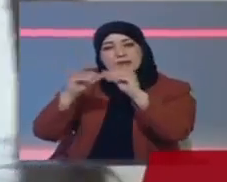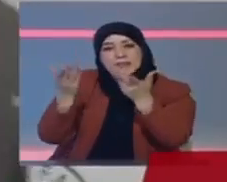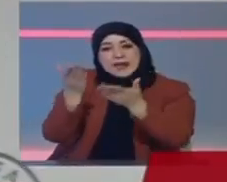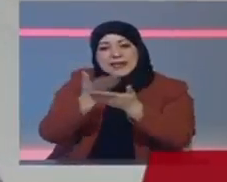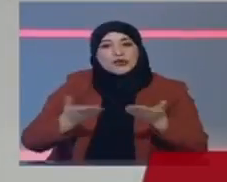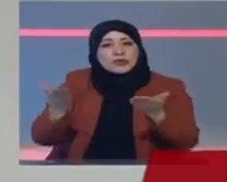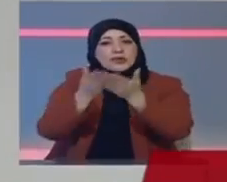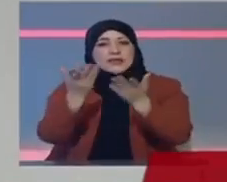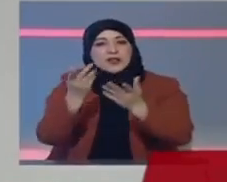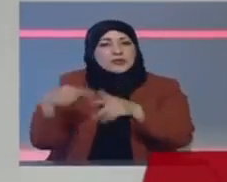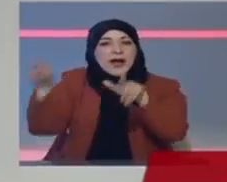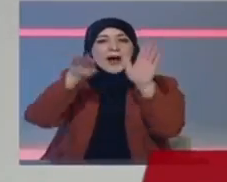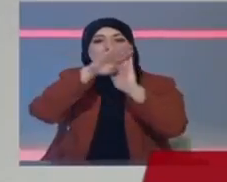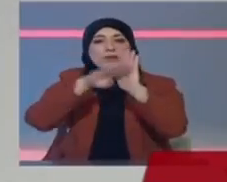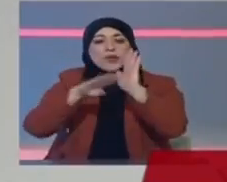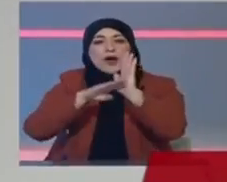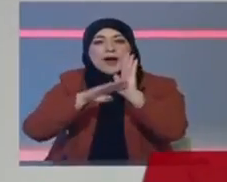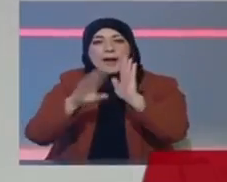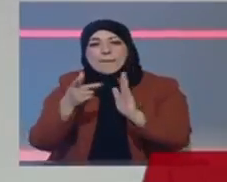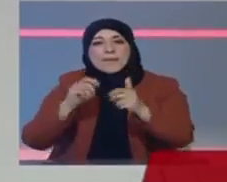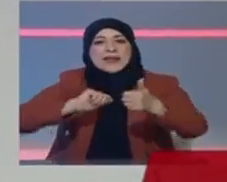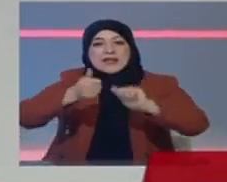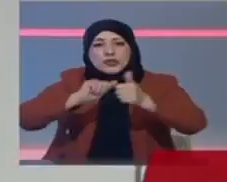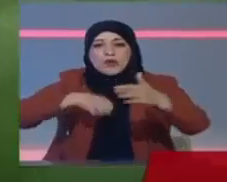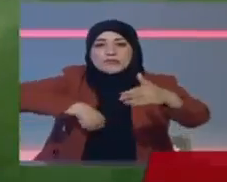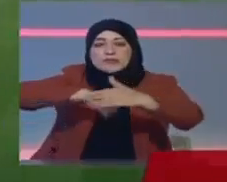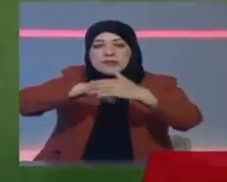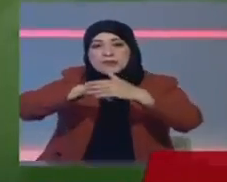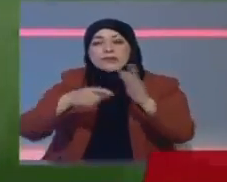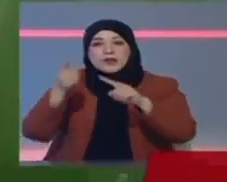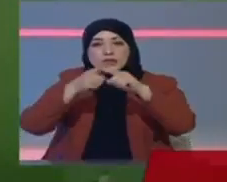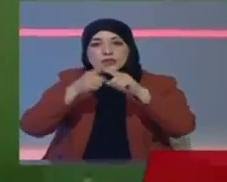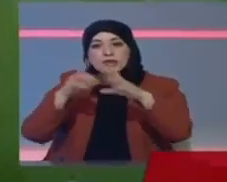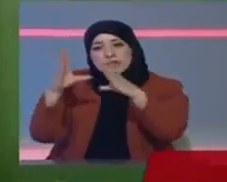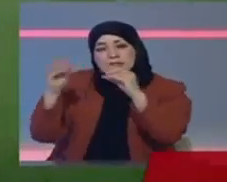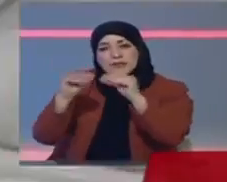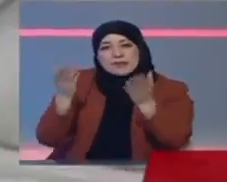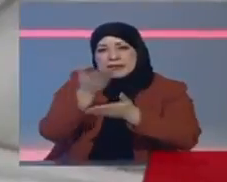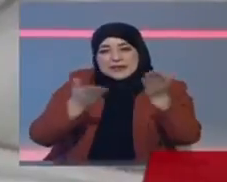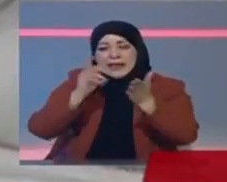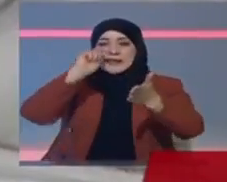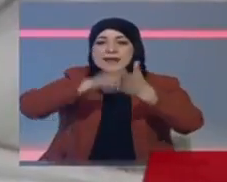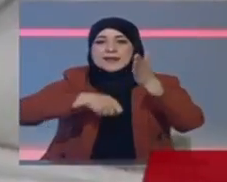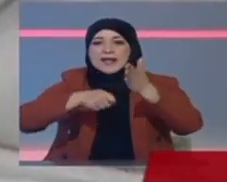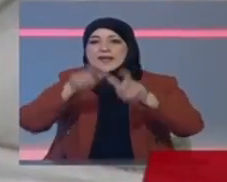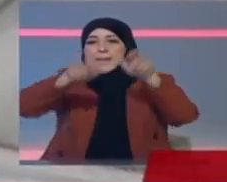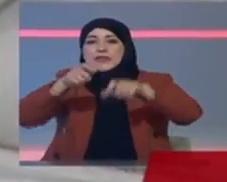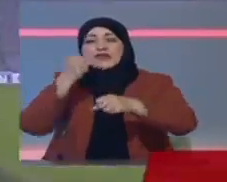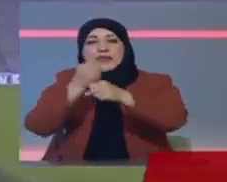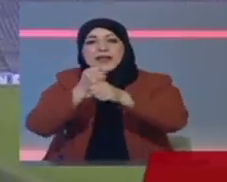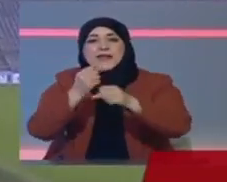لاعاده جدوله محتمله للمباريات بالاضافه الى مناقشه انتقالات وعقود اللاعبين